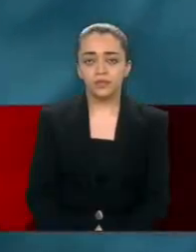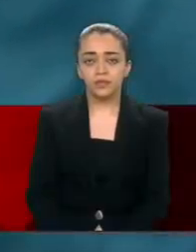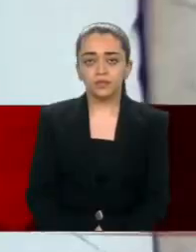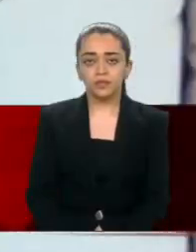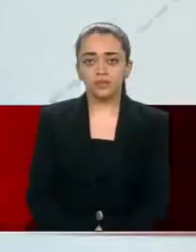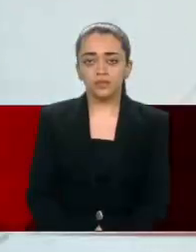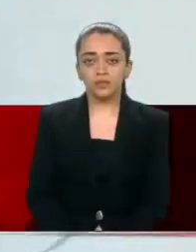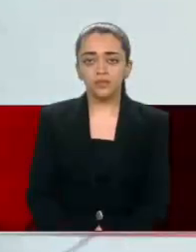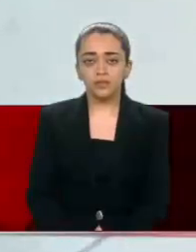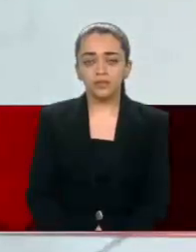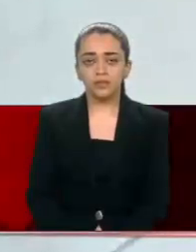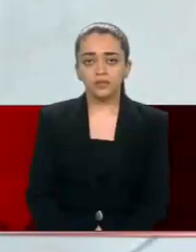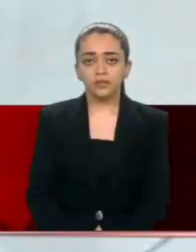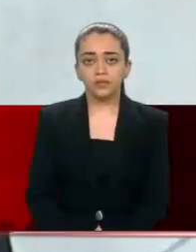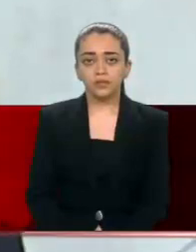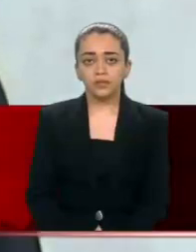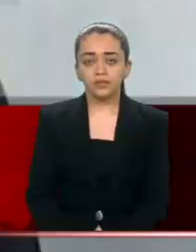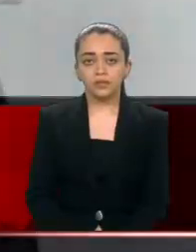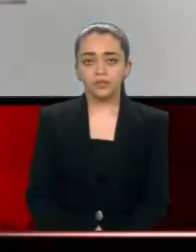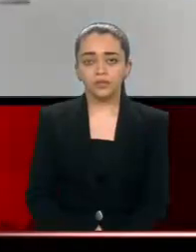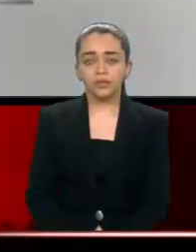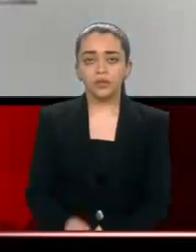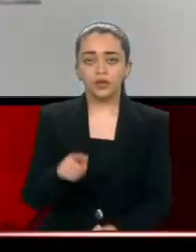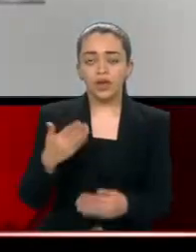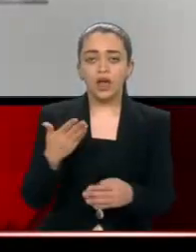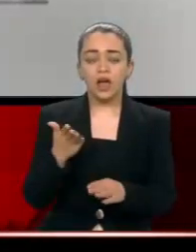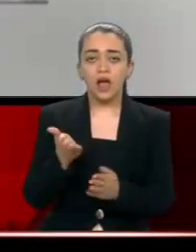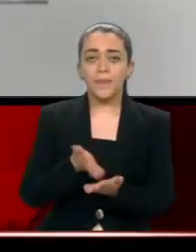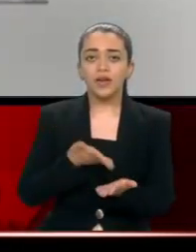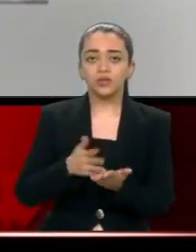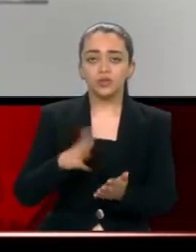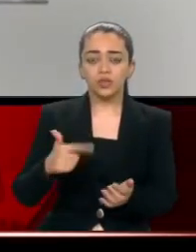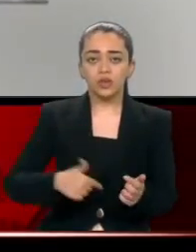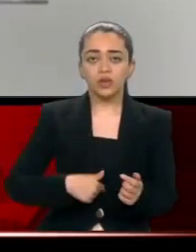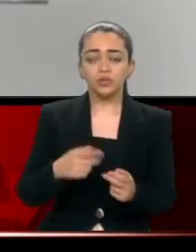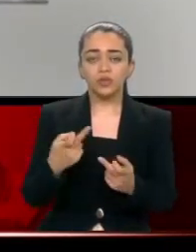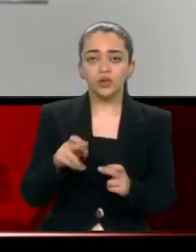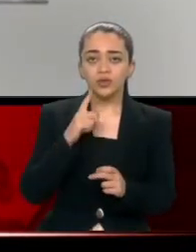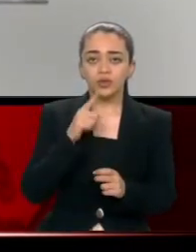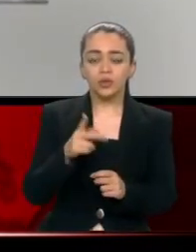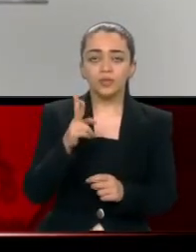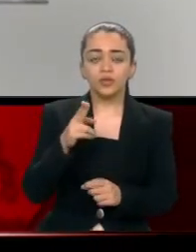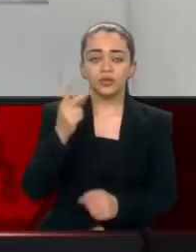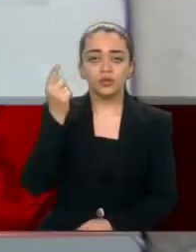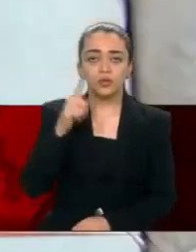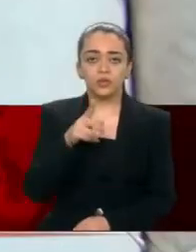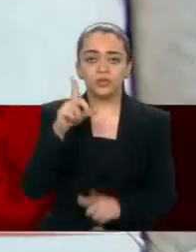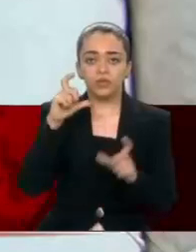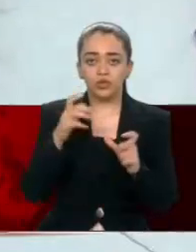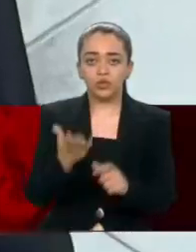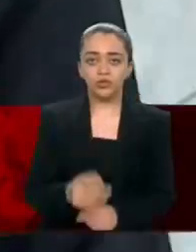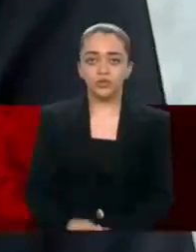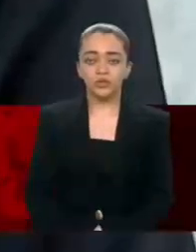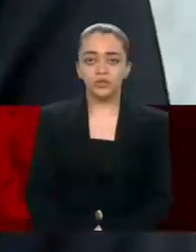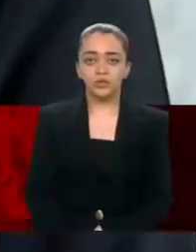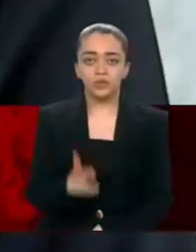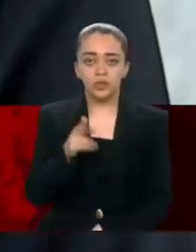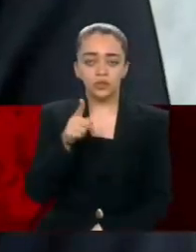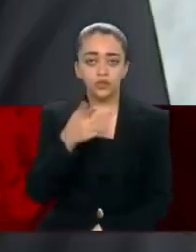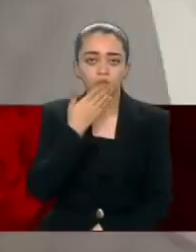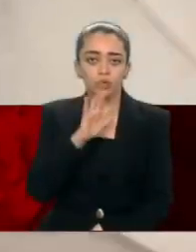buradaki genç teyze dedi Sen de makas mı var dedi bana işte ameliyat sonrası karın boşluğunda unutulan o makasın en net fotoğrafı Oğlum ne makası